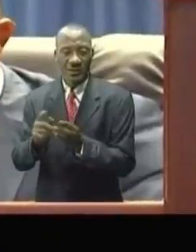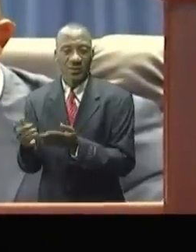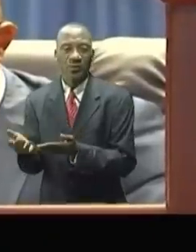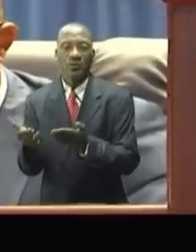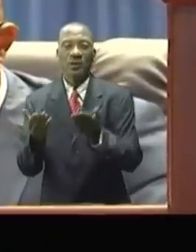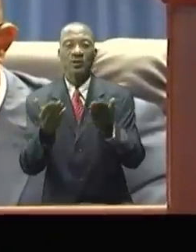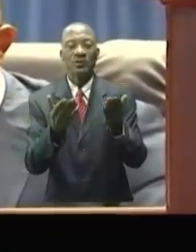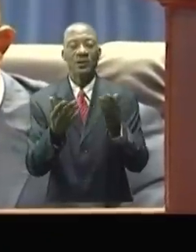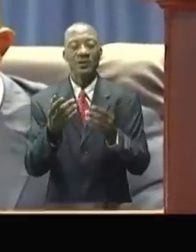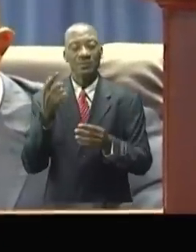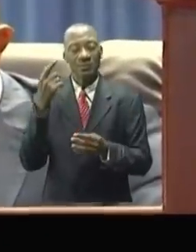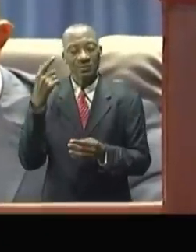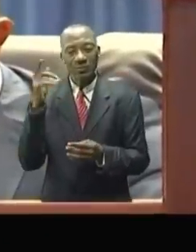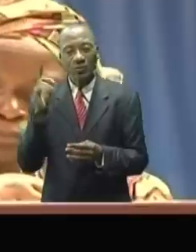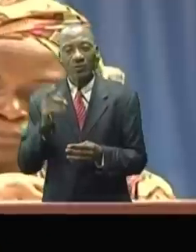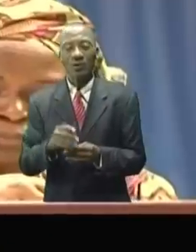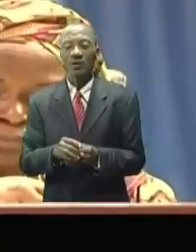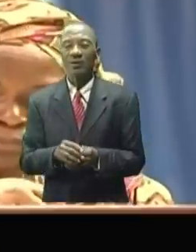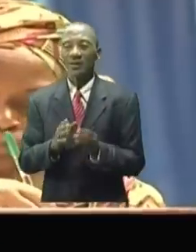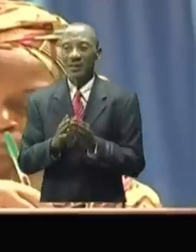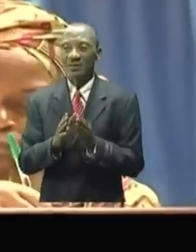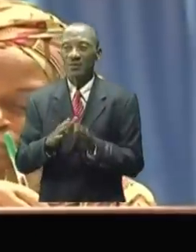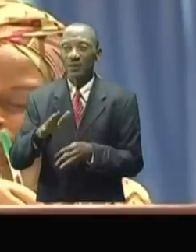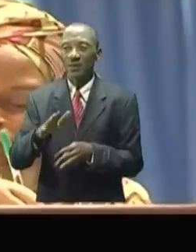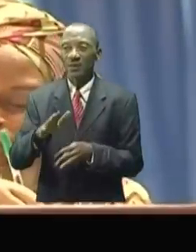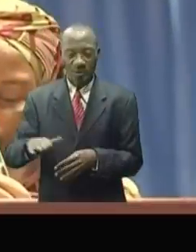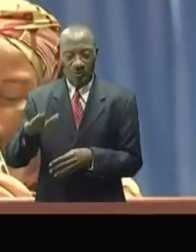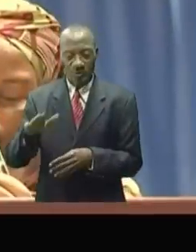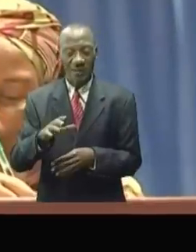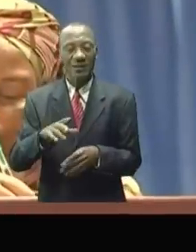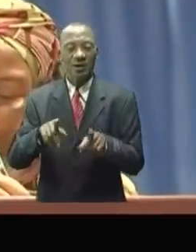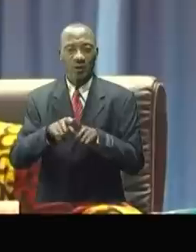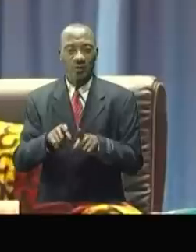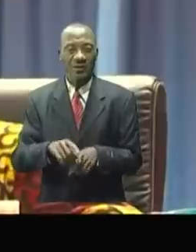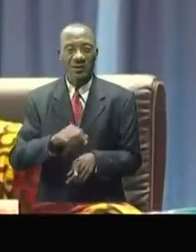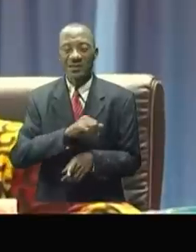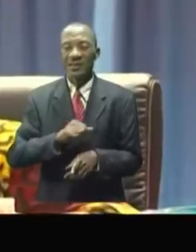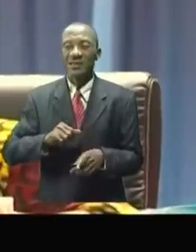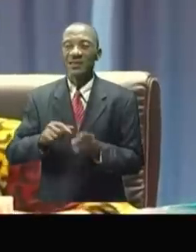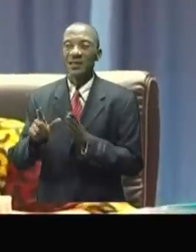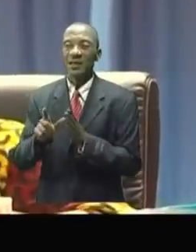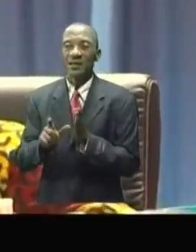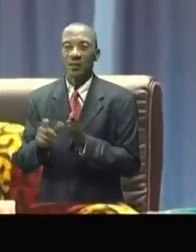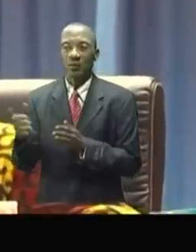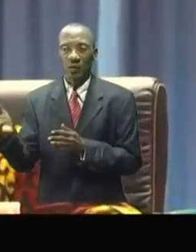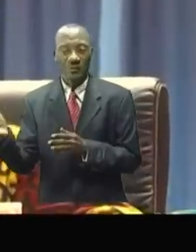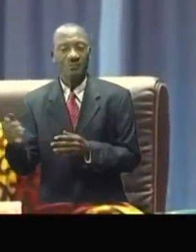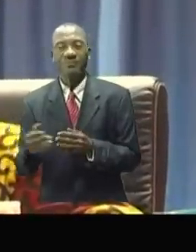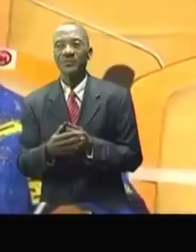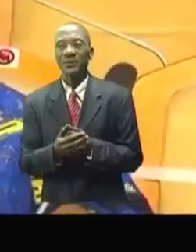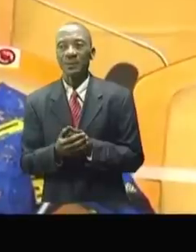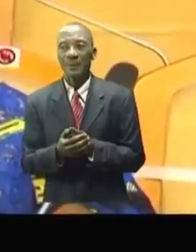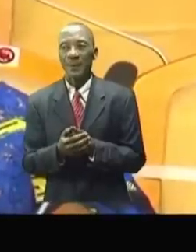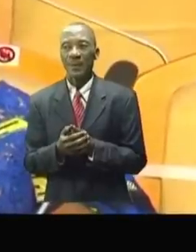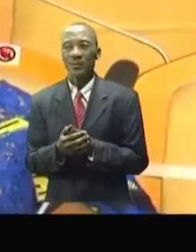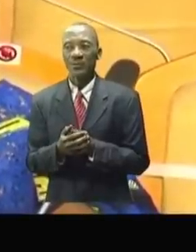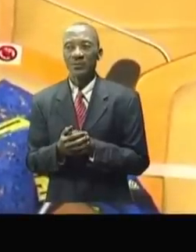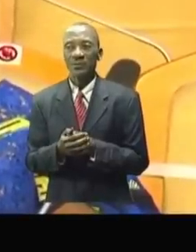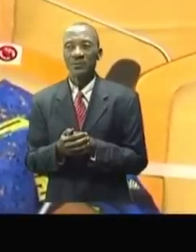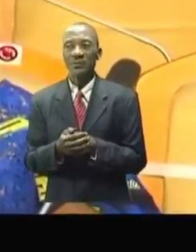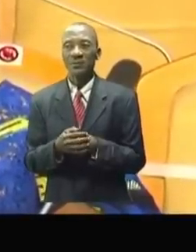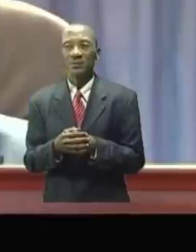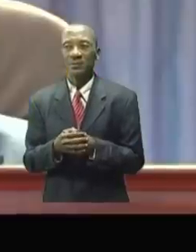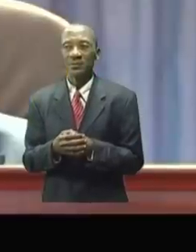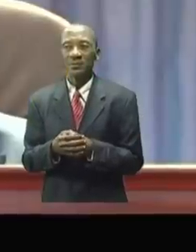Congo et celui portant habilitation du gouvernement, ont été adoptés par la plénière de la Chambre basse du Parlement. Sous la conduite du